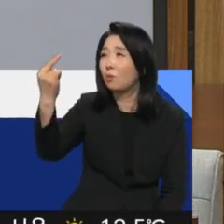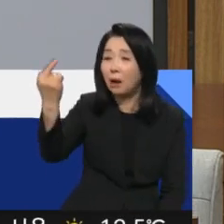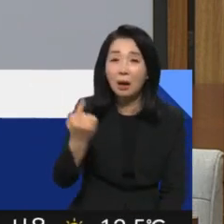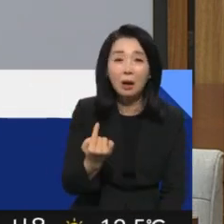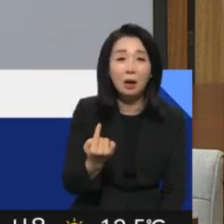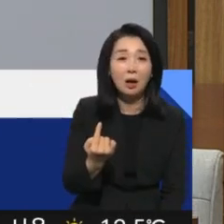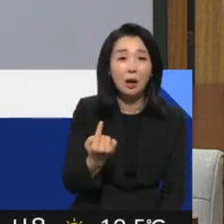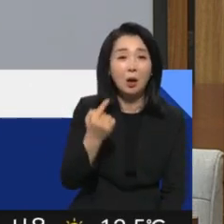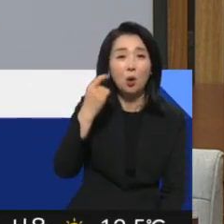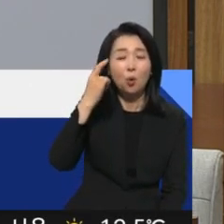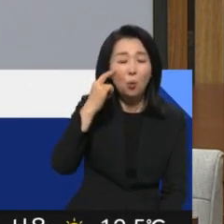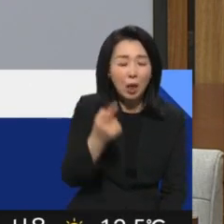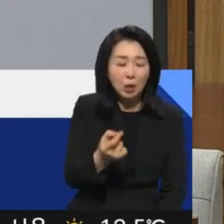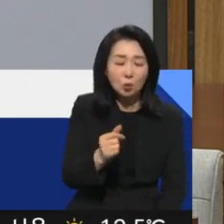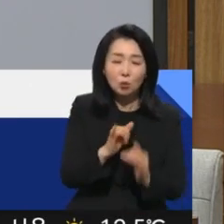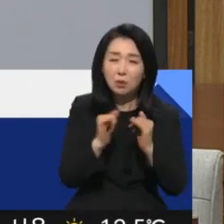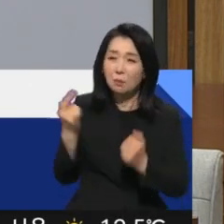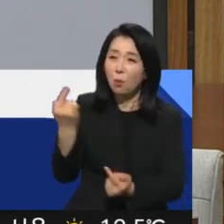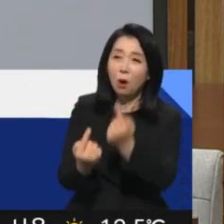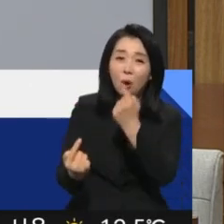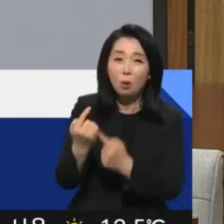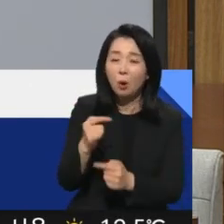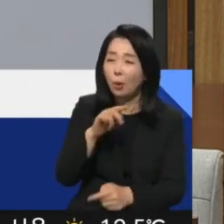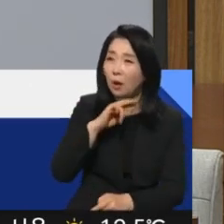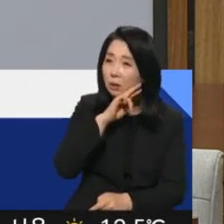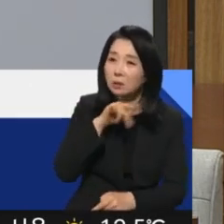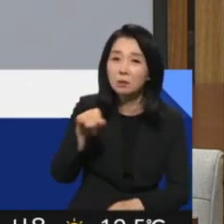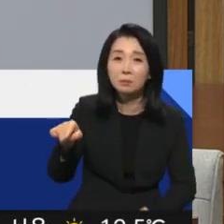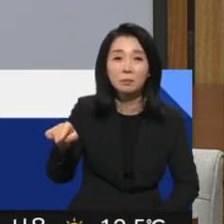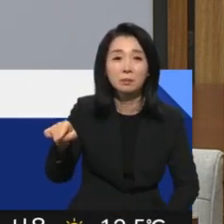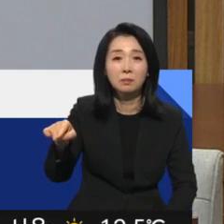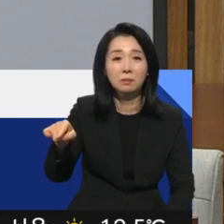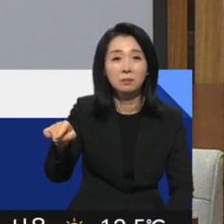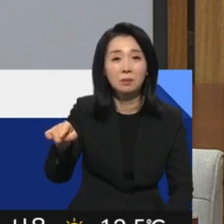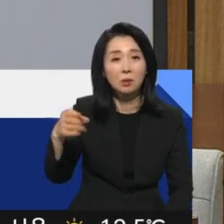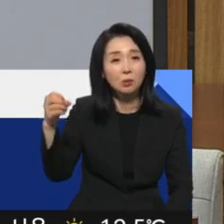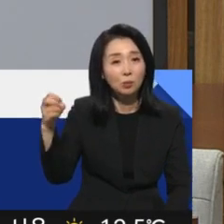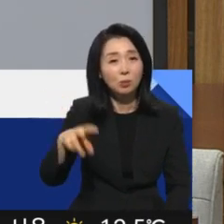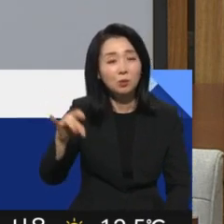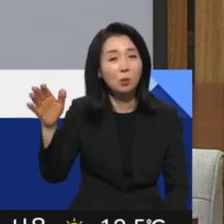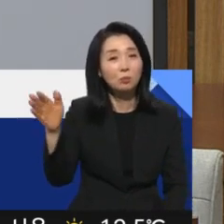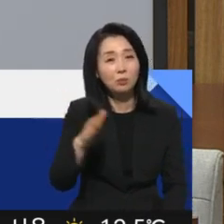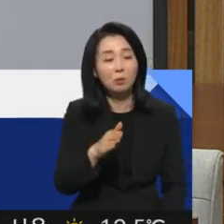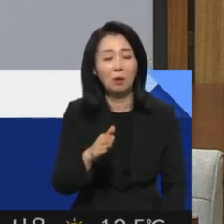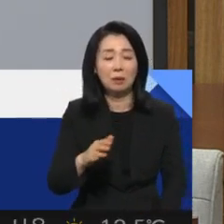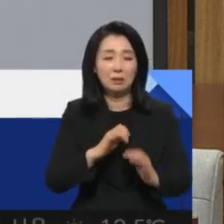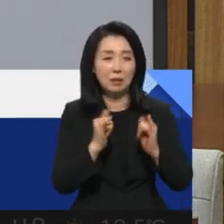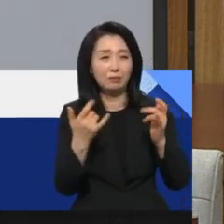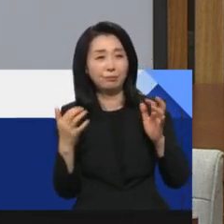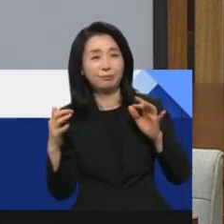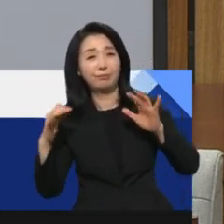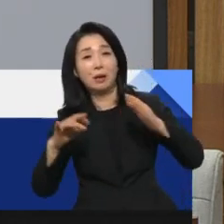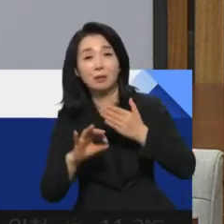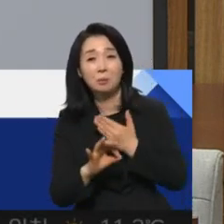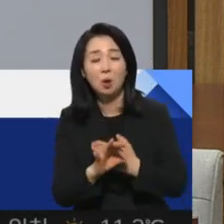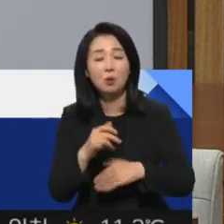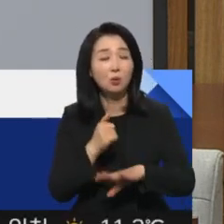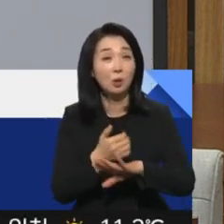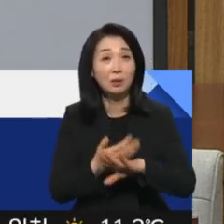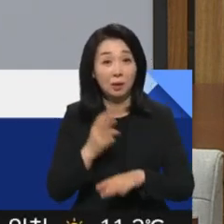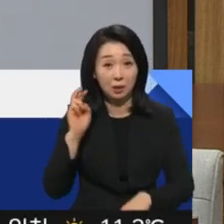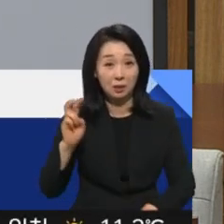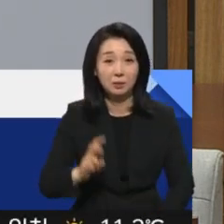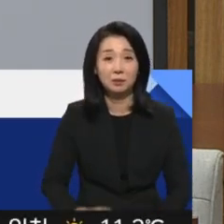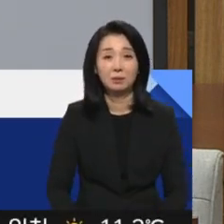출동했으며 왜 소수 인원만 출동하였는지 의문입니다 또한 처음부터 많은 인력이 투입되었다면 결과는